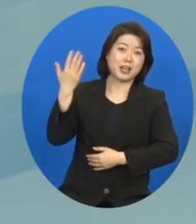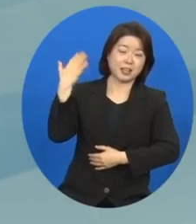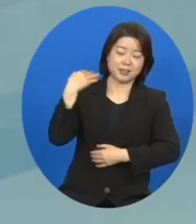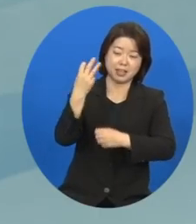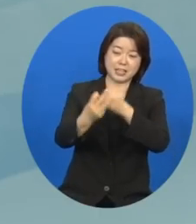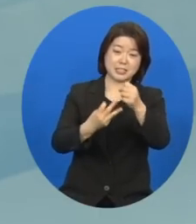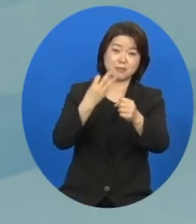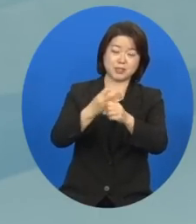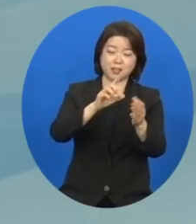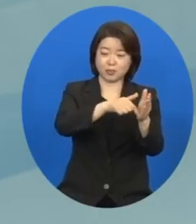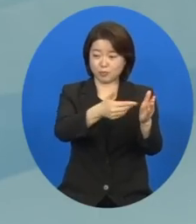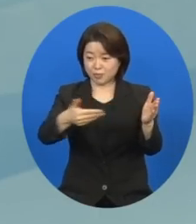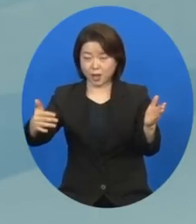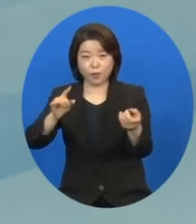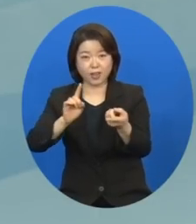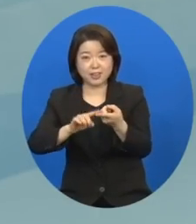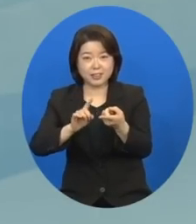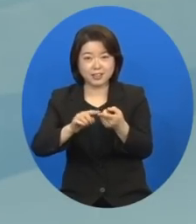세월에 대해서